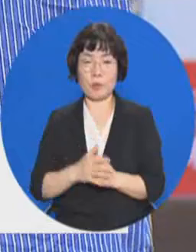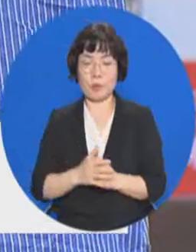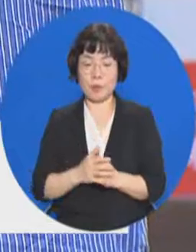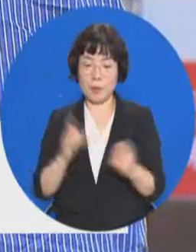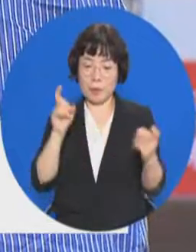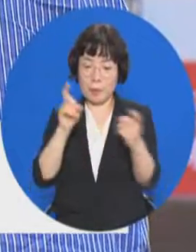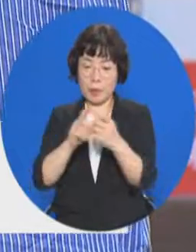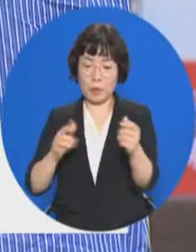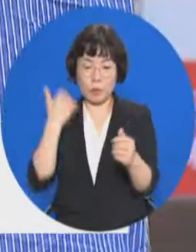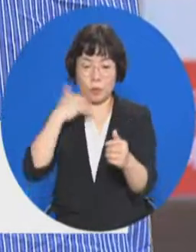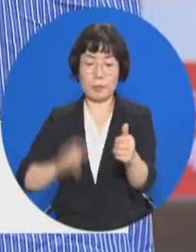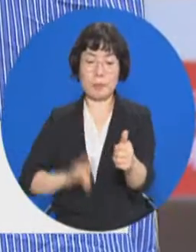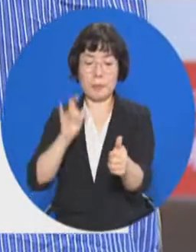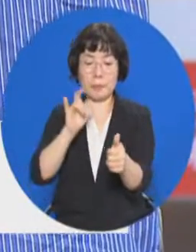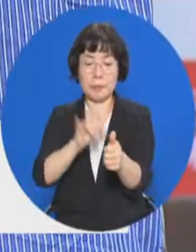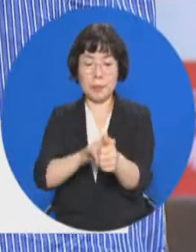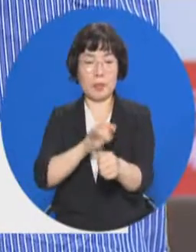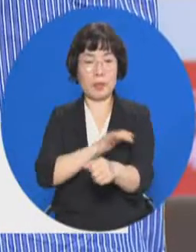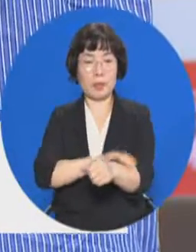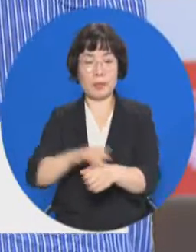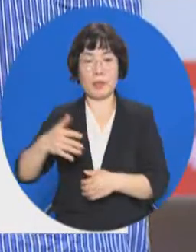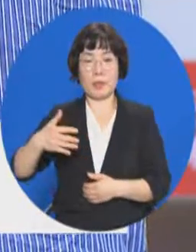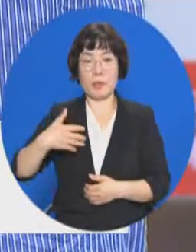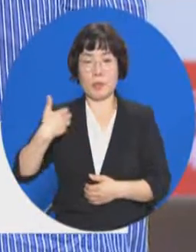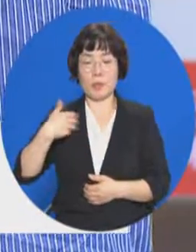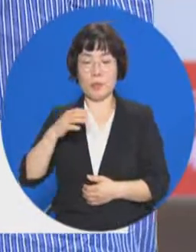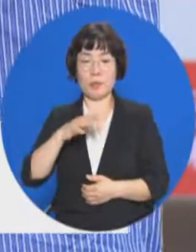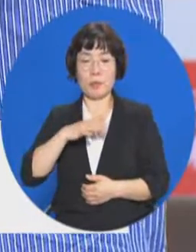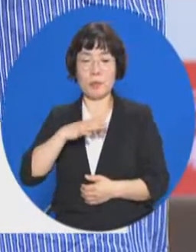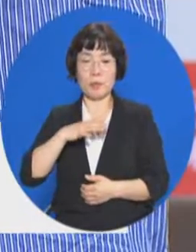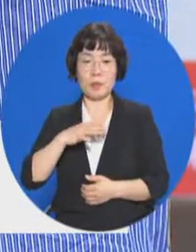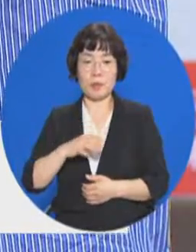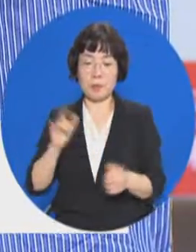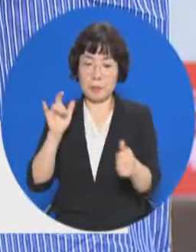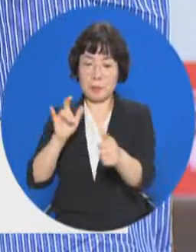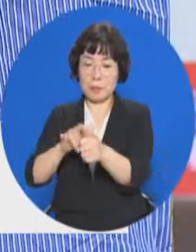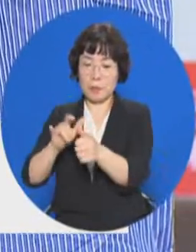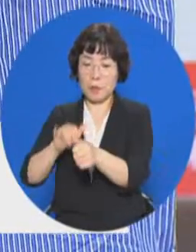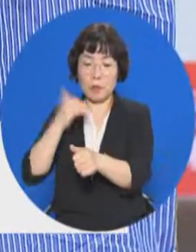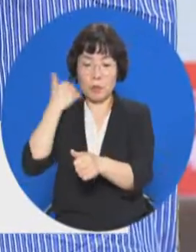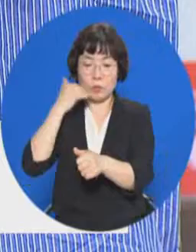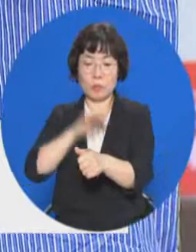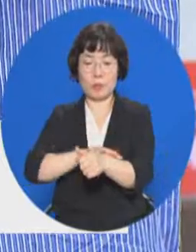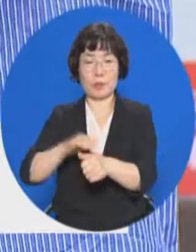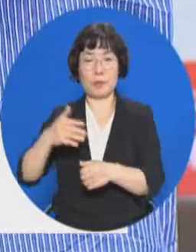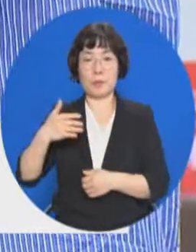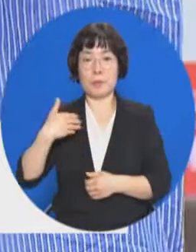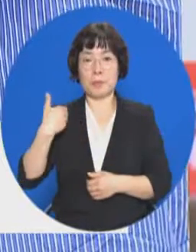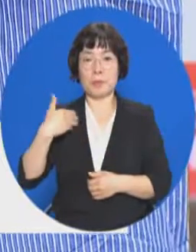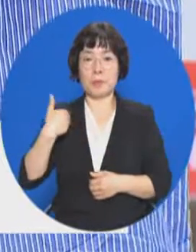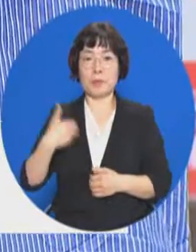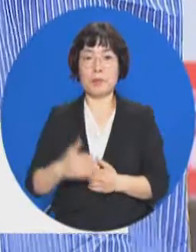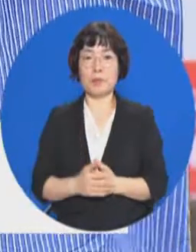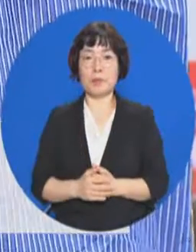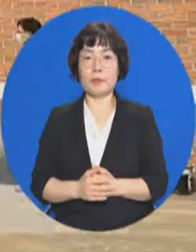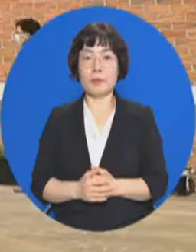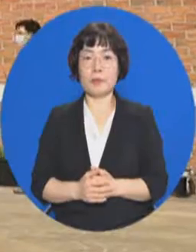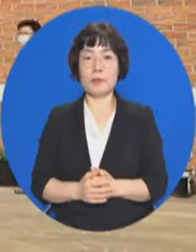이러고 다녀도 누가 어떤 사람이 그 사람이 걸려갖고 다니도 어떻게 알겠어요.